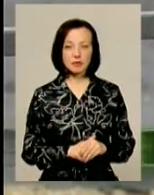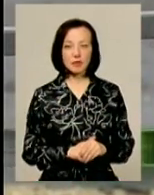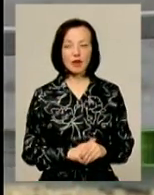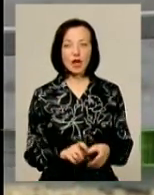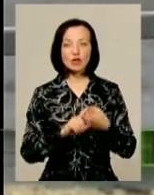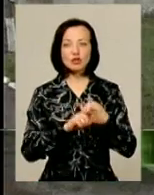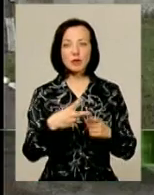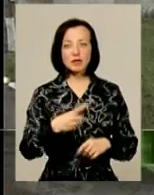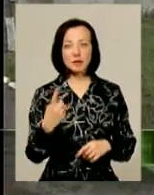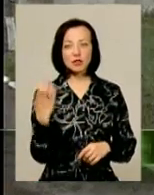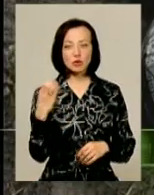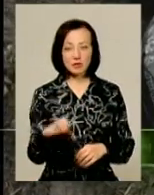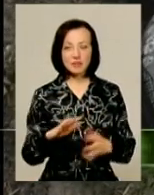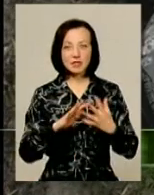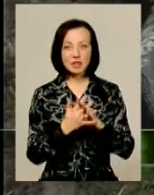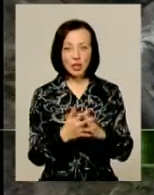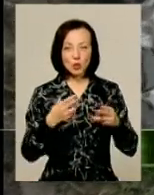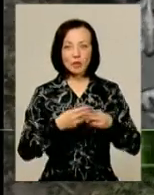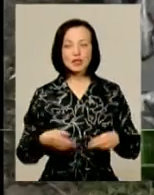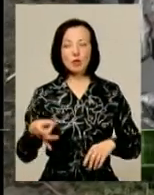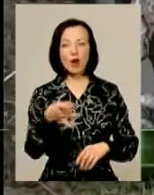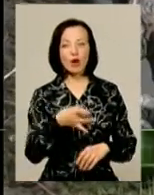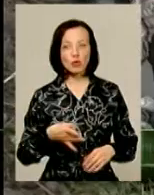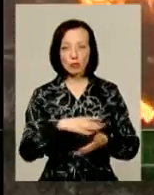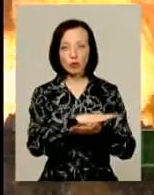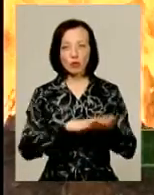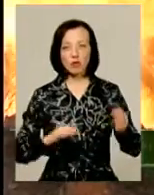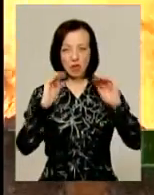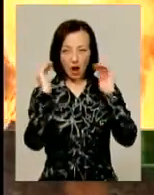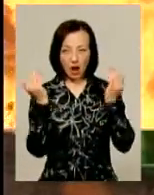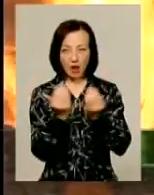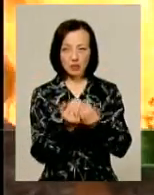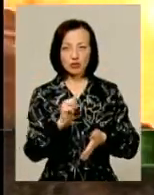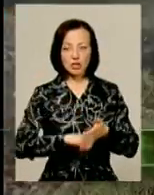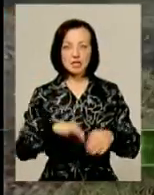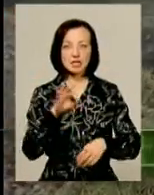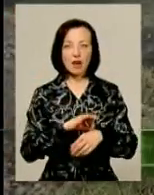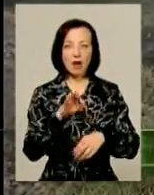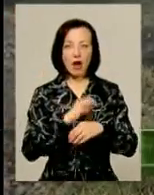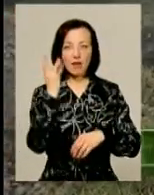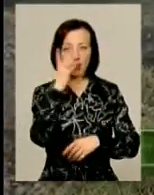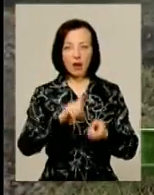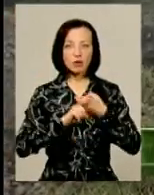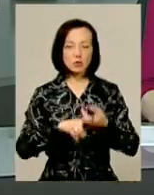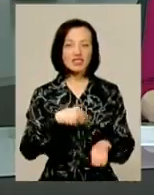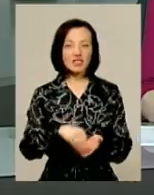Чума 21 століття в селі Гірчична Дунаєвецького району продовжили карантин через захворювання на африканку свиней.